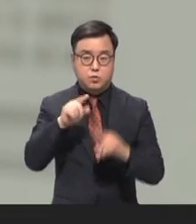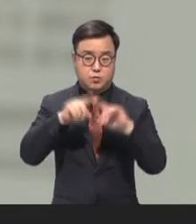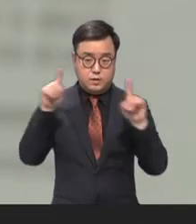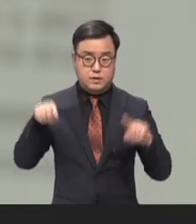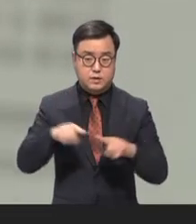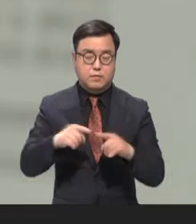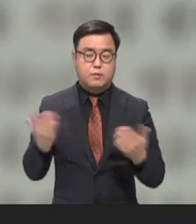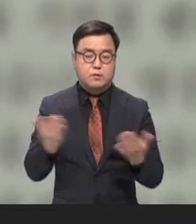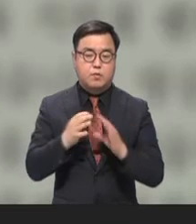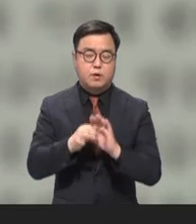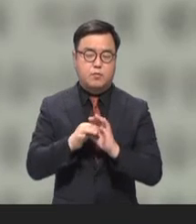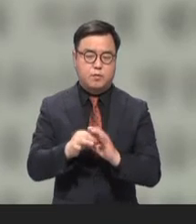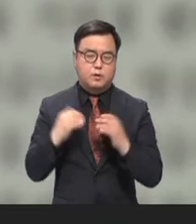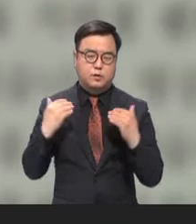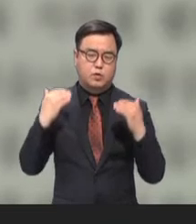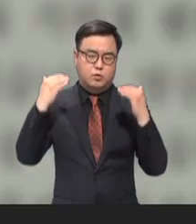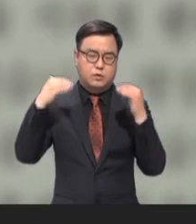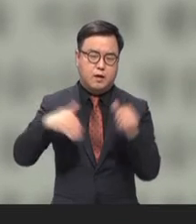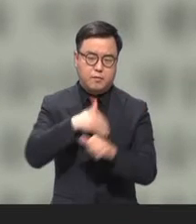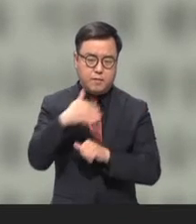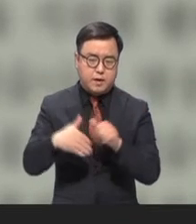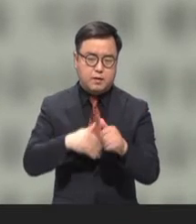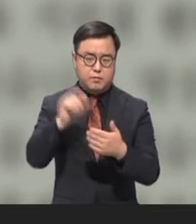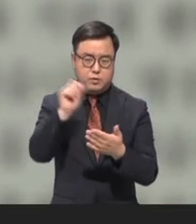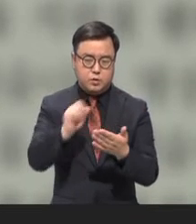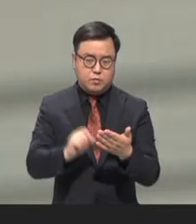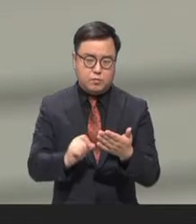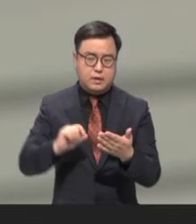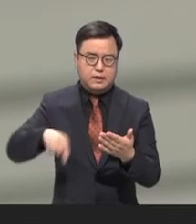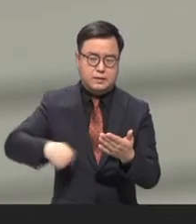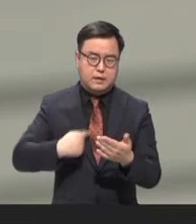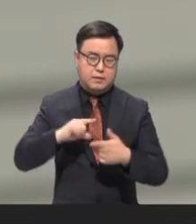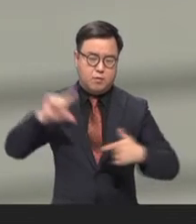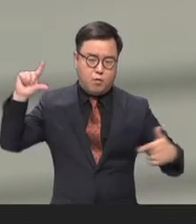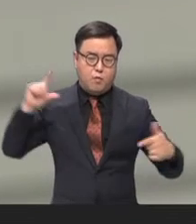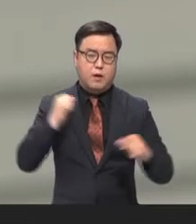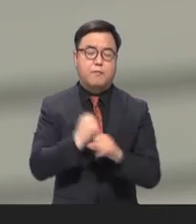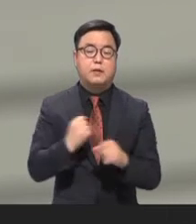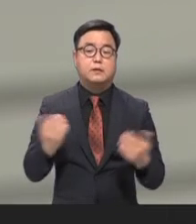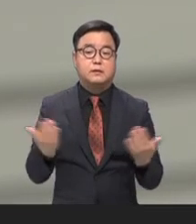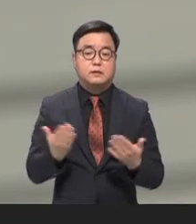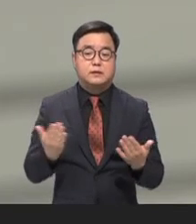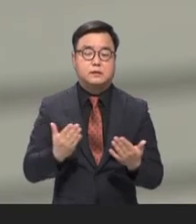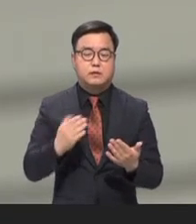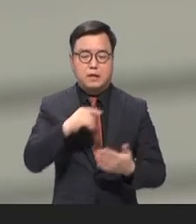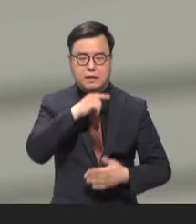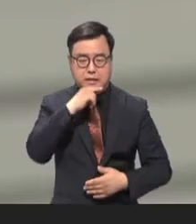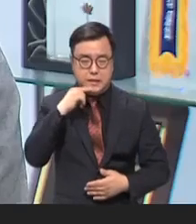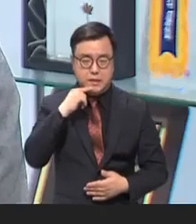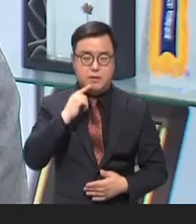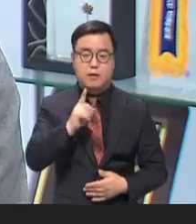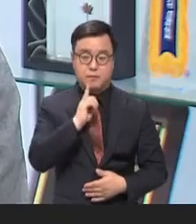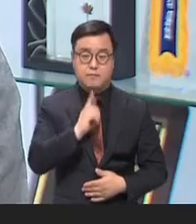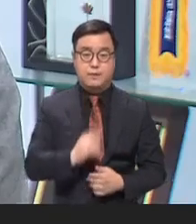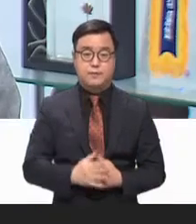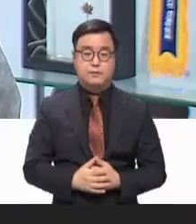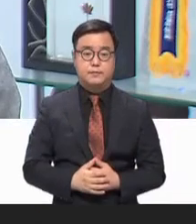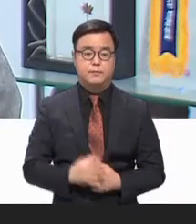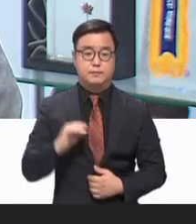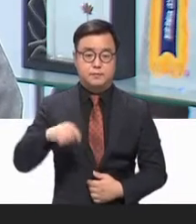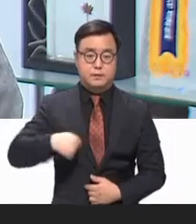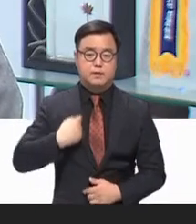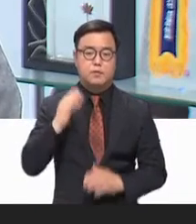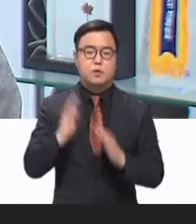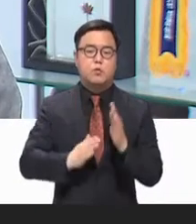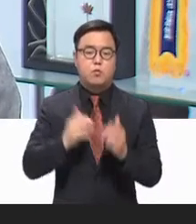등을 구체적으로 적되 무조건 돋보이기 위해 만드는 스펙은 감점 요인이 될 수 있어 주의해야 합니다. 본인이 뭐 공모전을